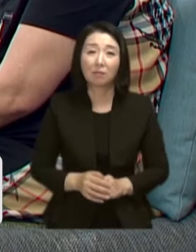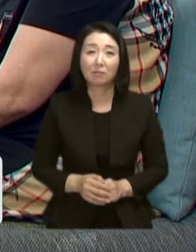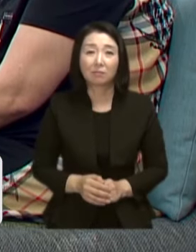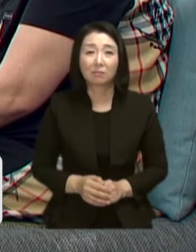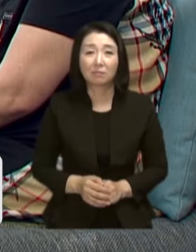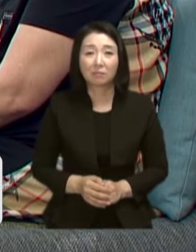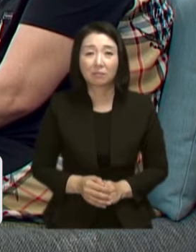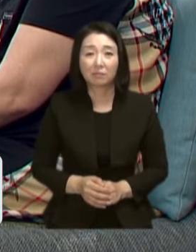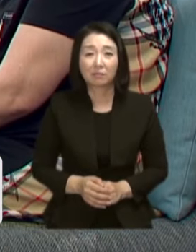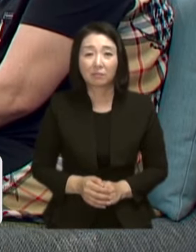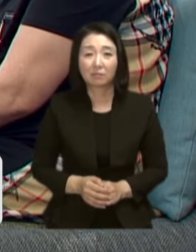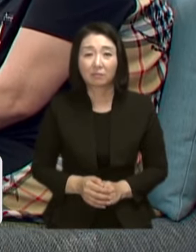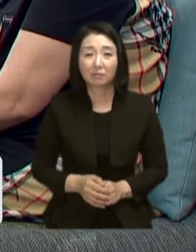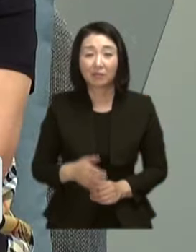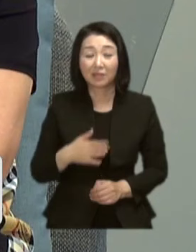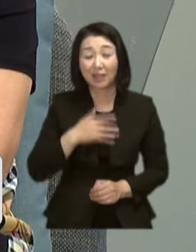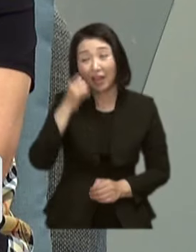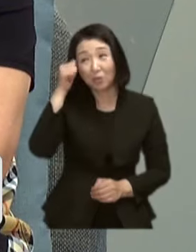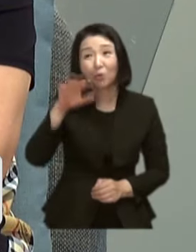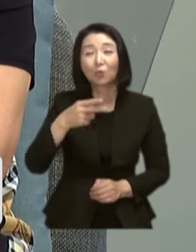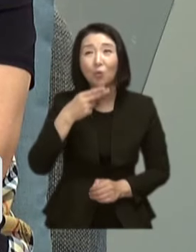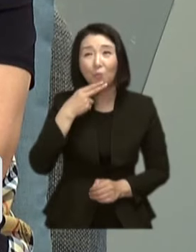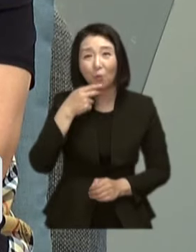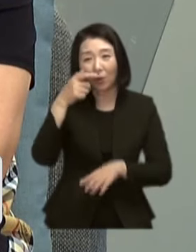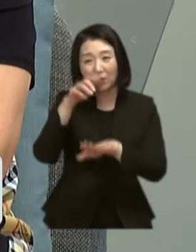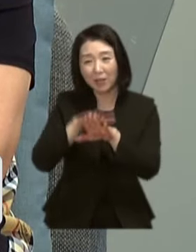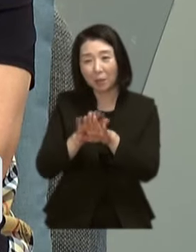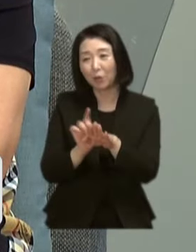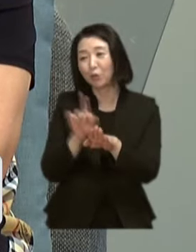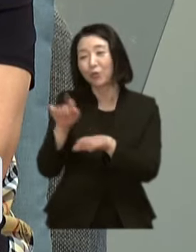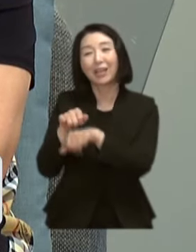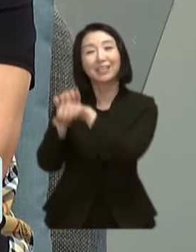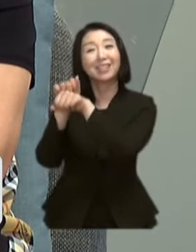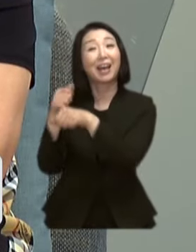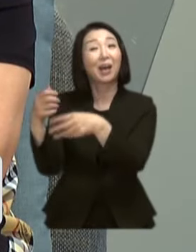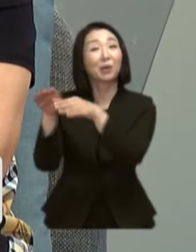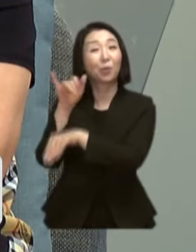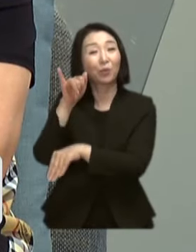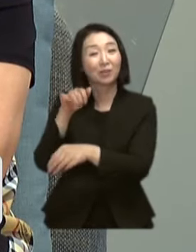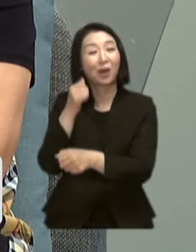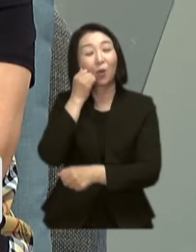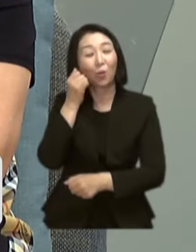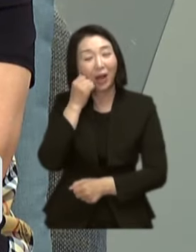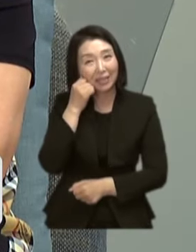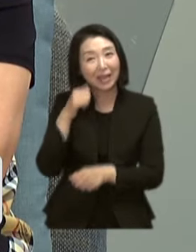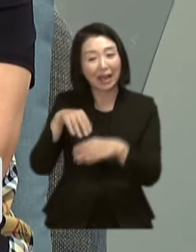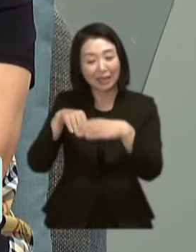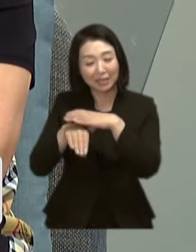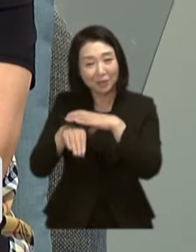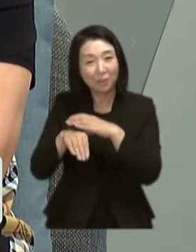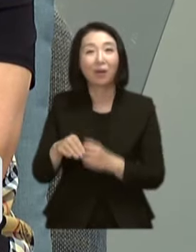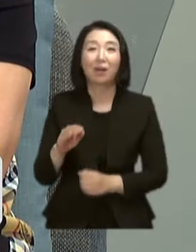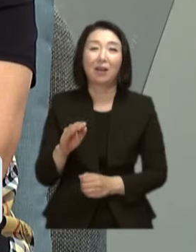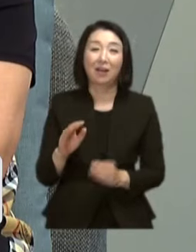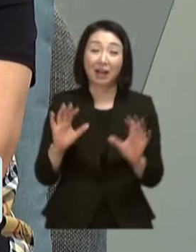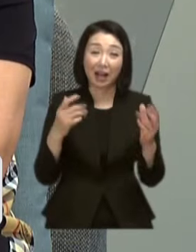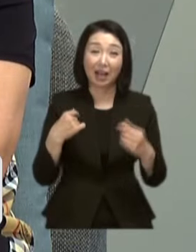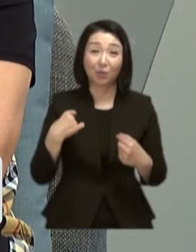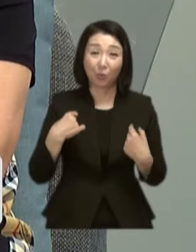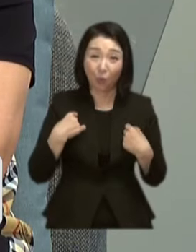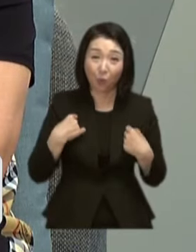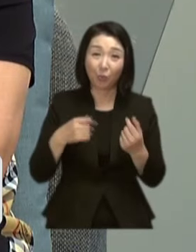일인가요? 아, 특별히 제 숙소는 없고요. 예배당 뒤편에 이렇게 창고가 있어요. 네. 과자. 슬리퍼, 아이들 비품, 옷,